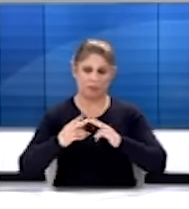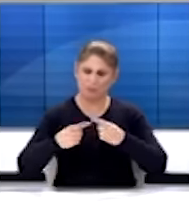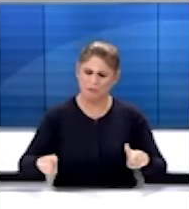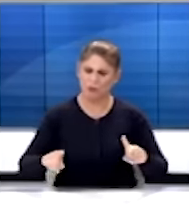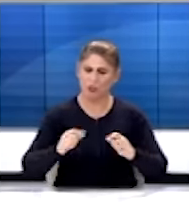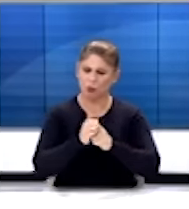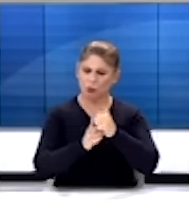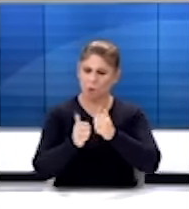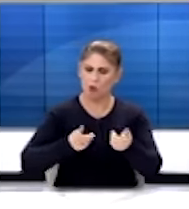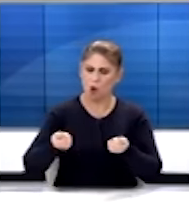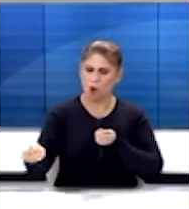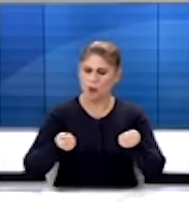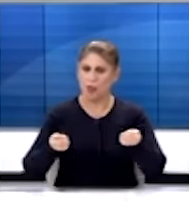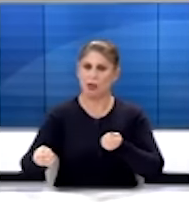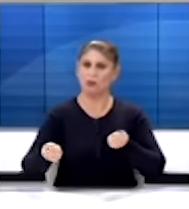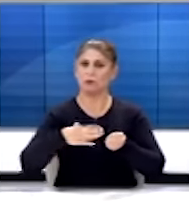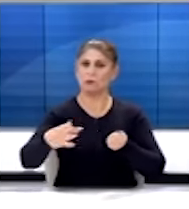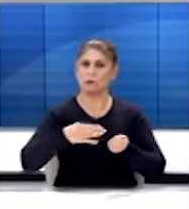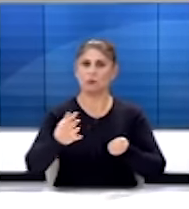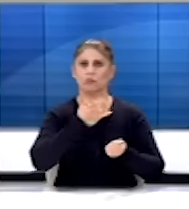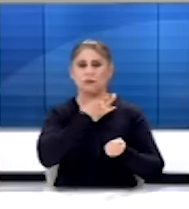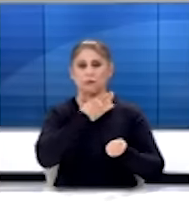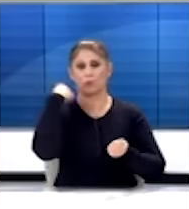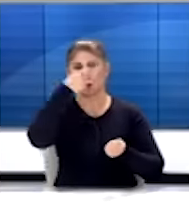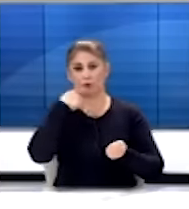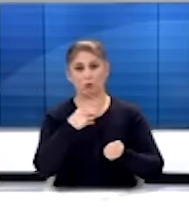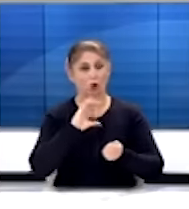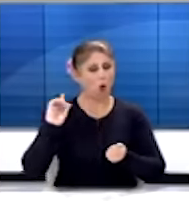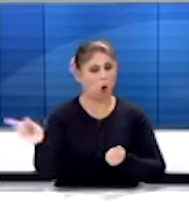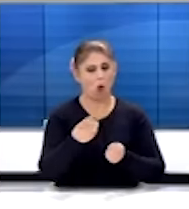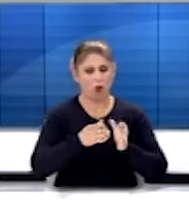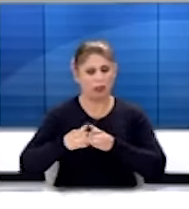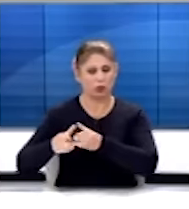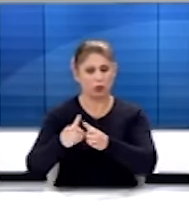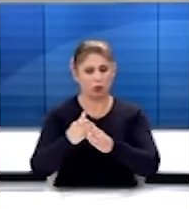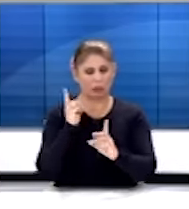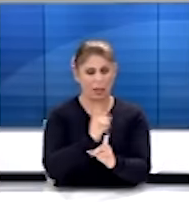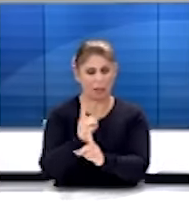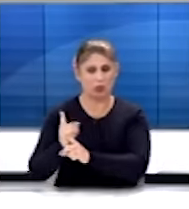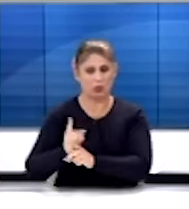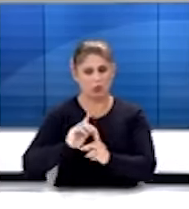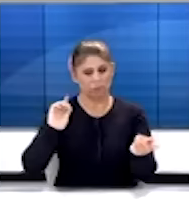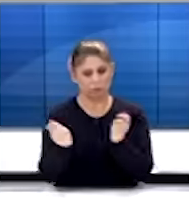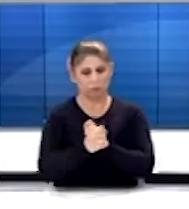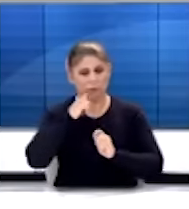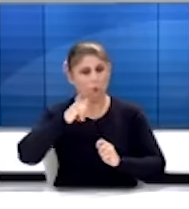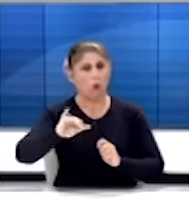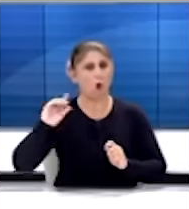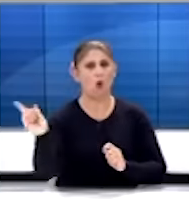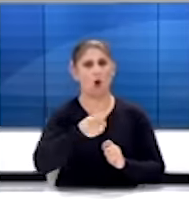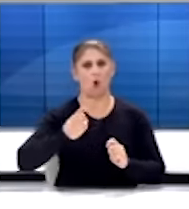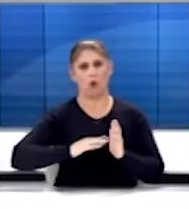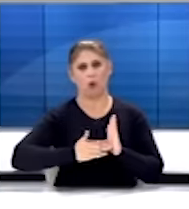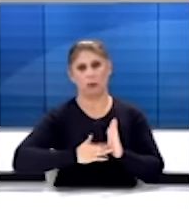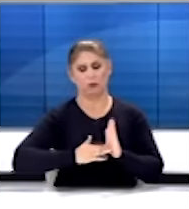με προσλήψεις του αναγκαίου προσωπικού όλων των κατηγοριών και των ειδικοτήτων και μονιμοποίηση όλων των εργαζομένων